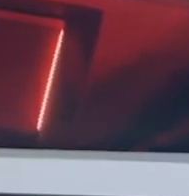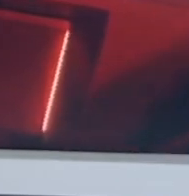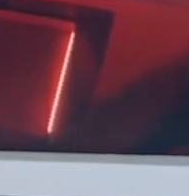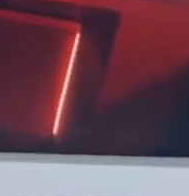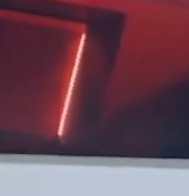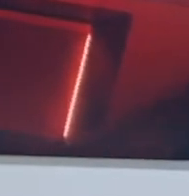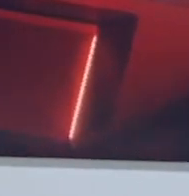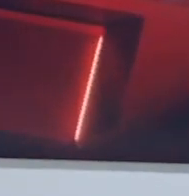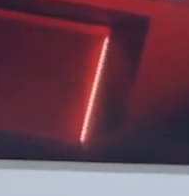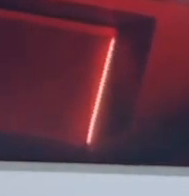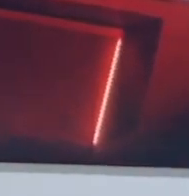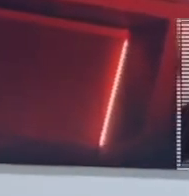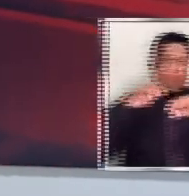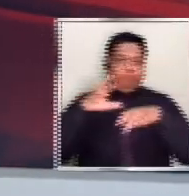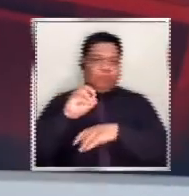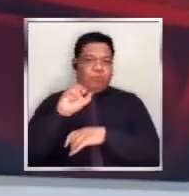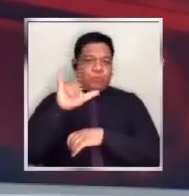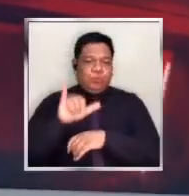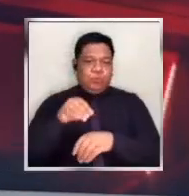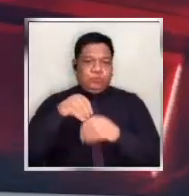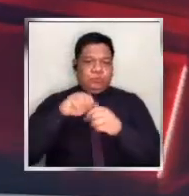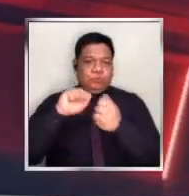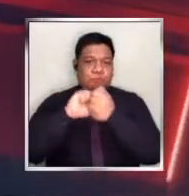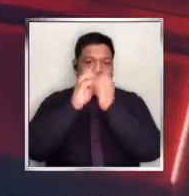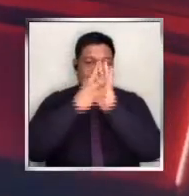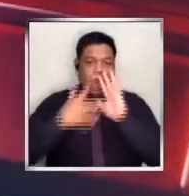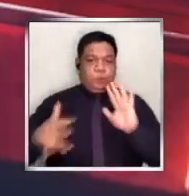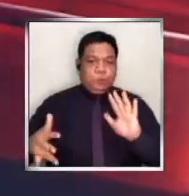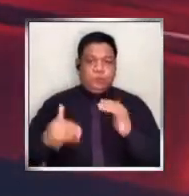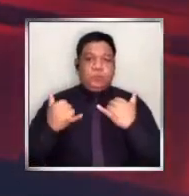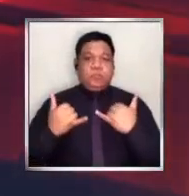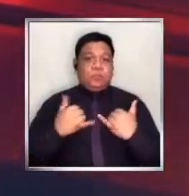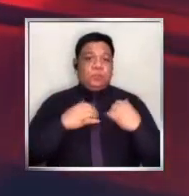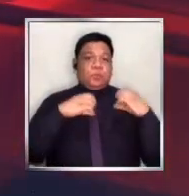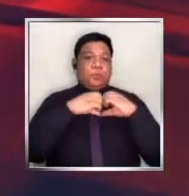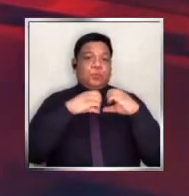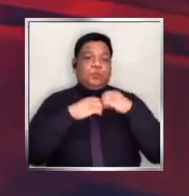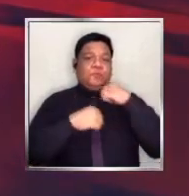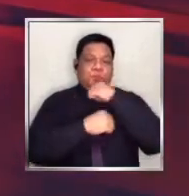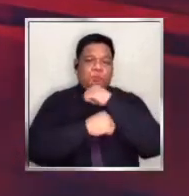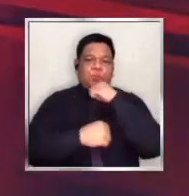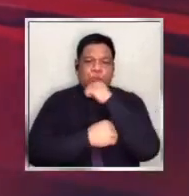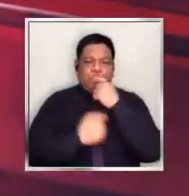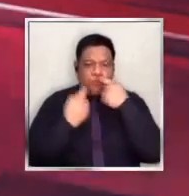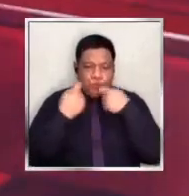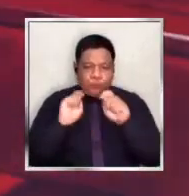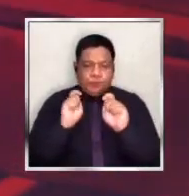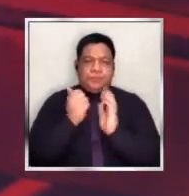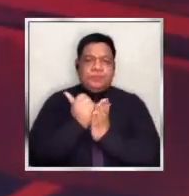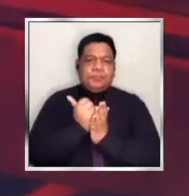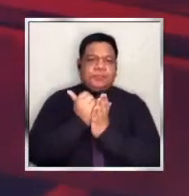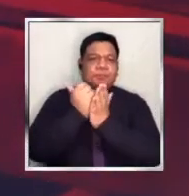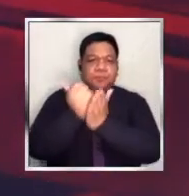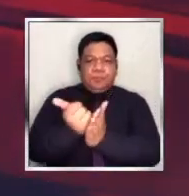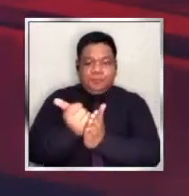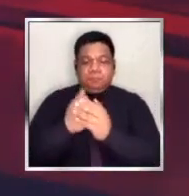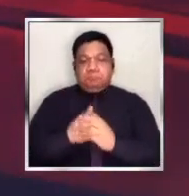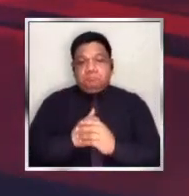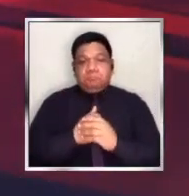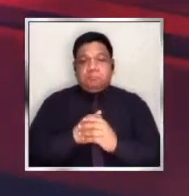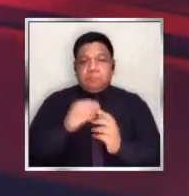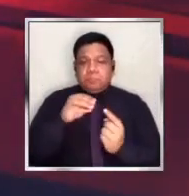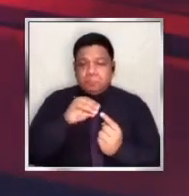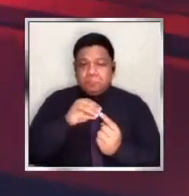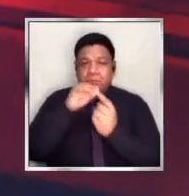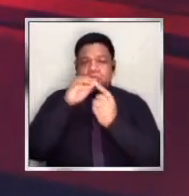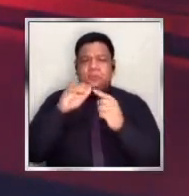na unti-unting tinutugunan ng GMA Kapuso Foundation sa abot ng aming makakaya. Lalo na para sa mga batang